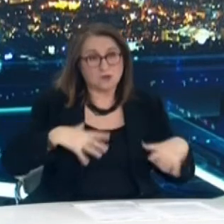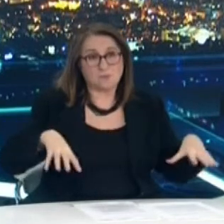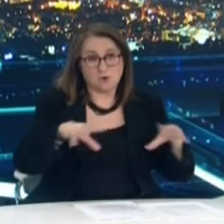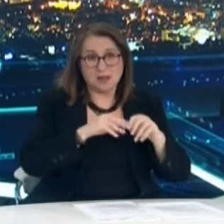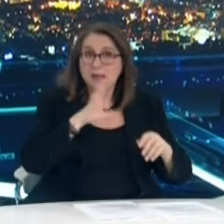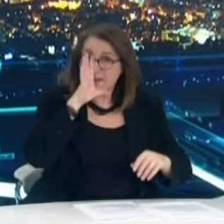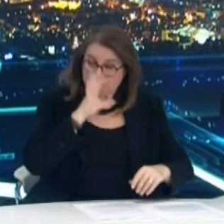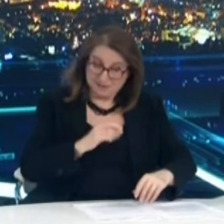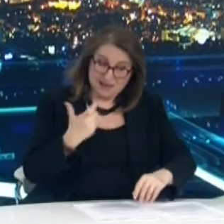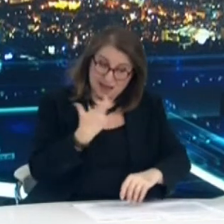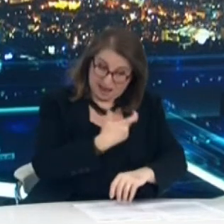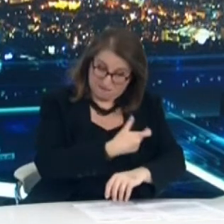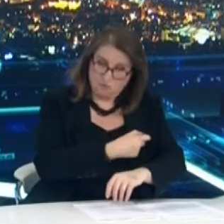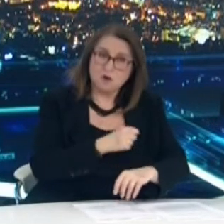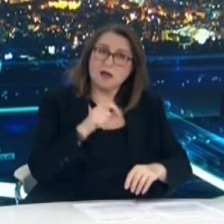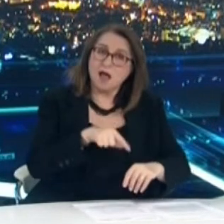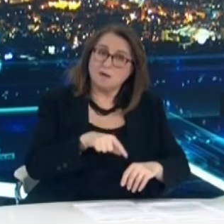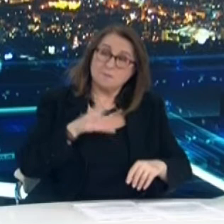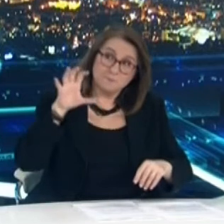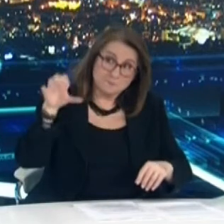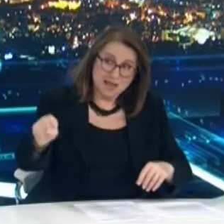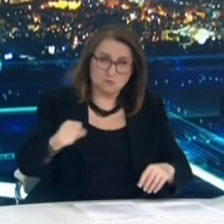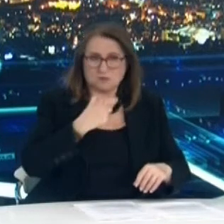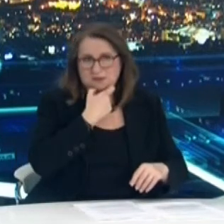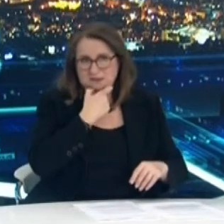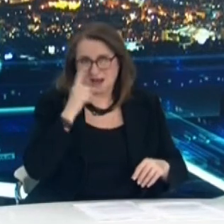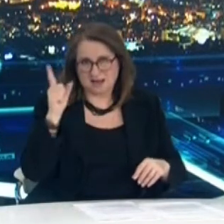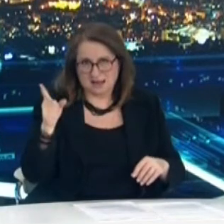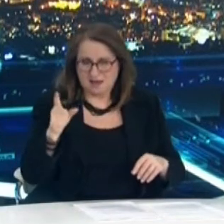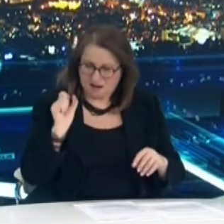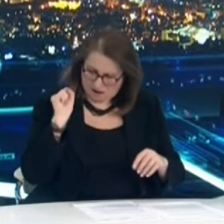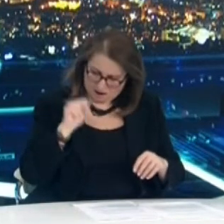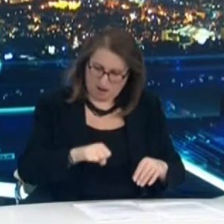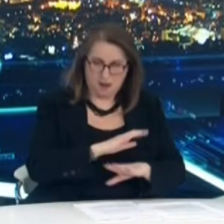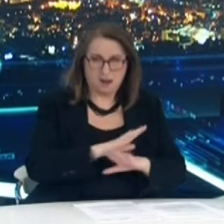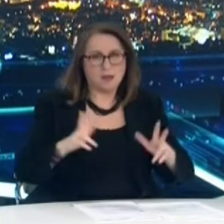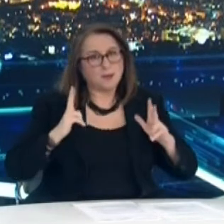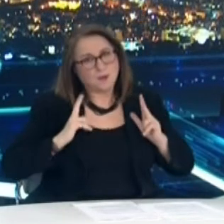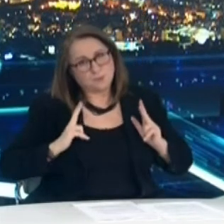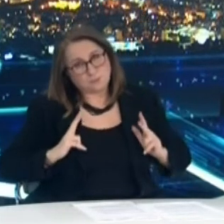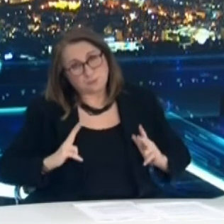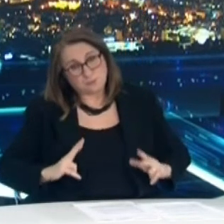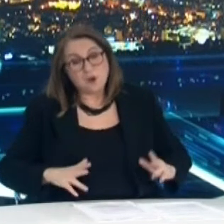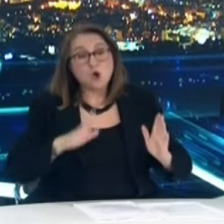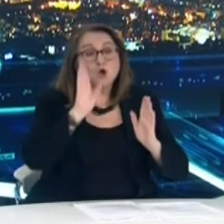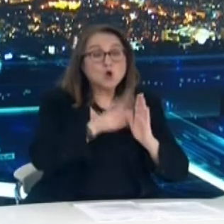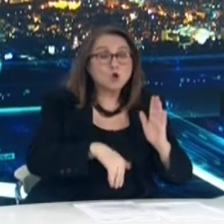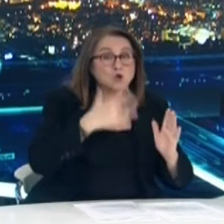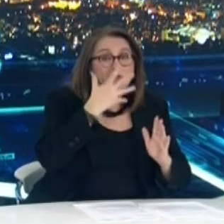αποτελεσματικά για την πρόληψη του βρετανικού στελέχους. Λιγότερα δεδομένα έχουμε για τον νοτιοαφρικανικό στέλεχος, που